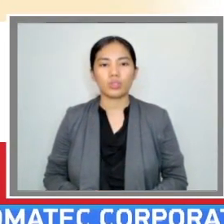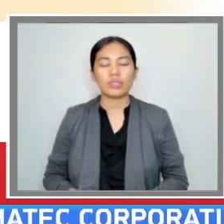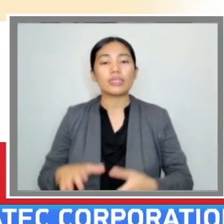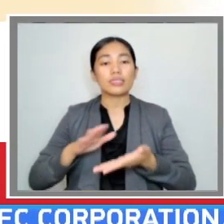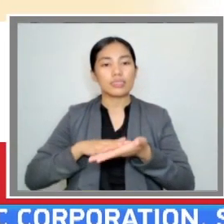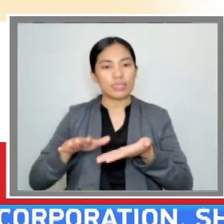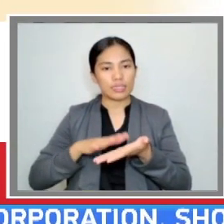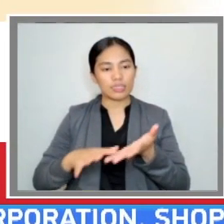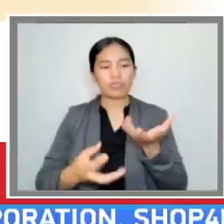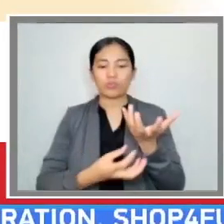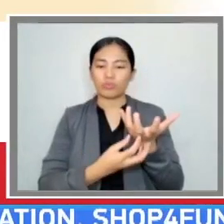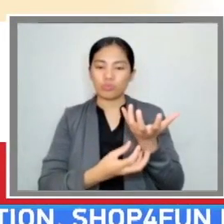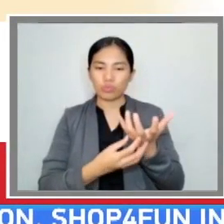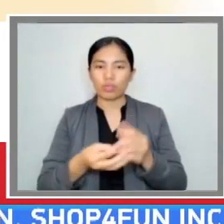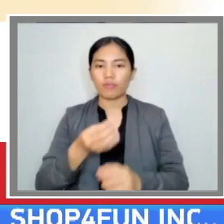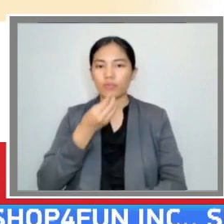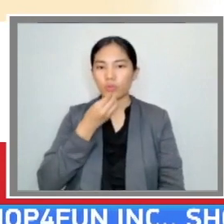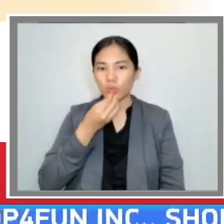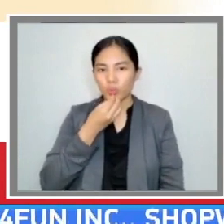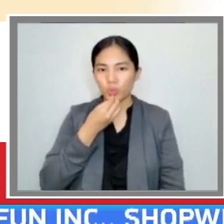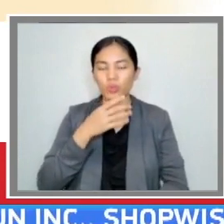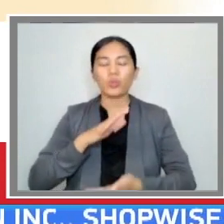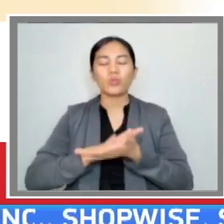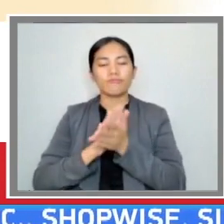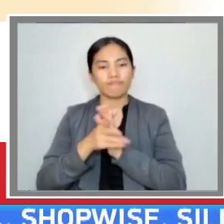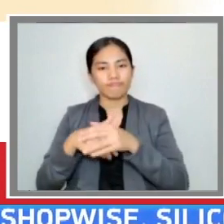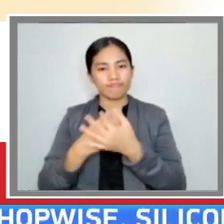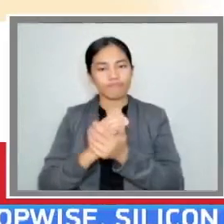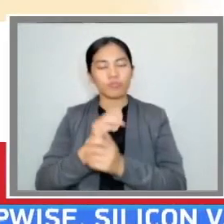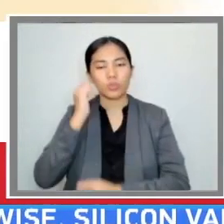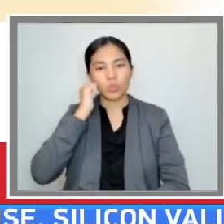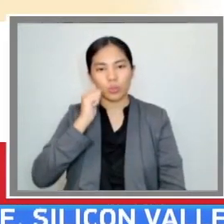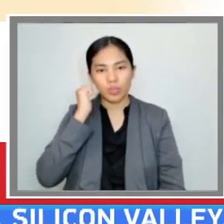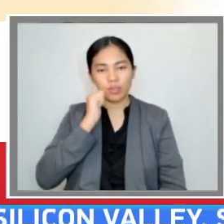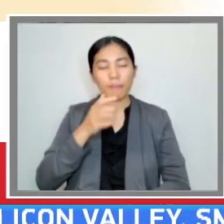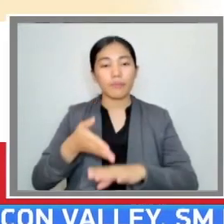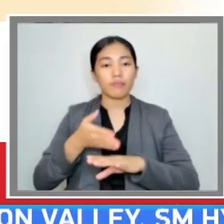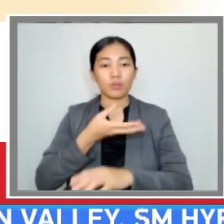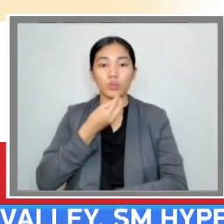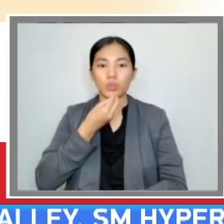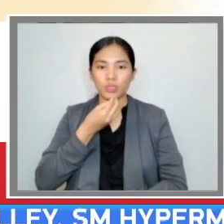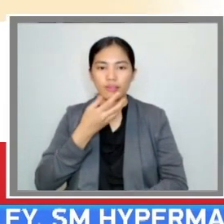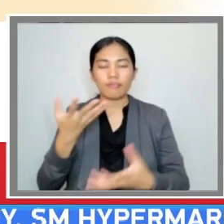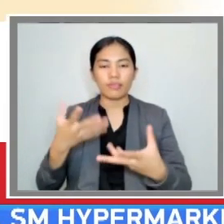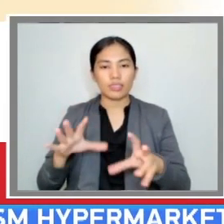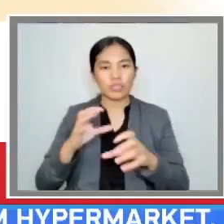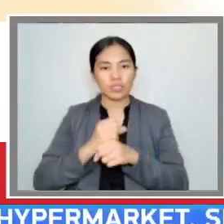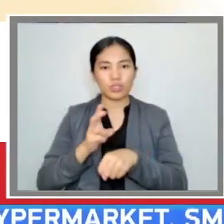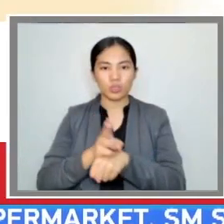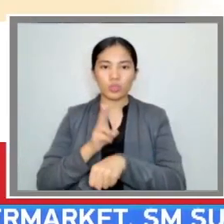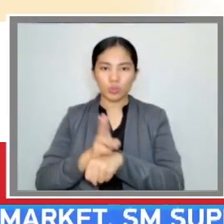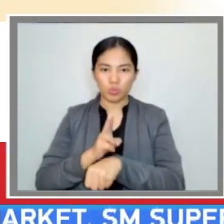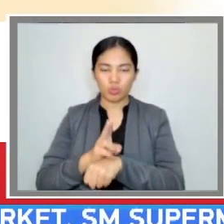mga pagkain. At maghugas din po ng kamay bago kumain at pagkatapos gumamit ng palikuran.